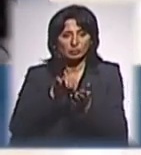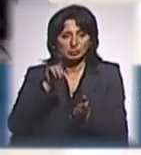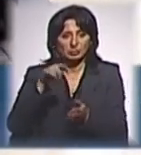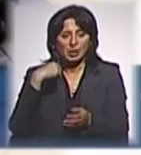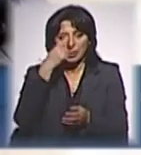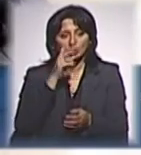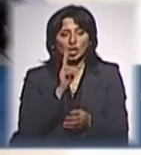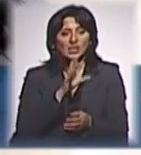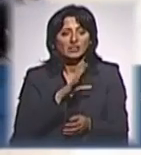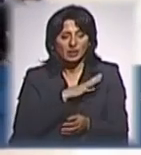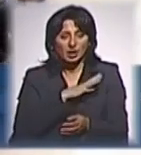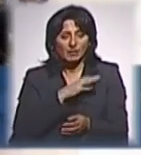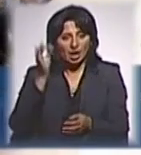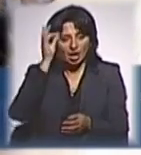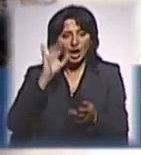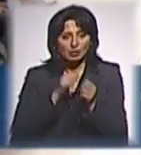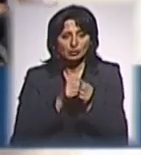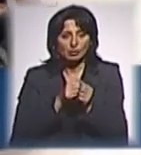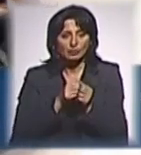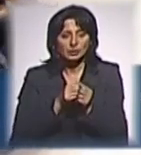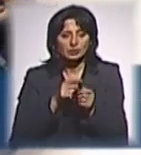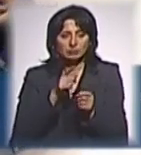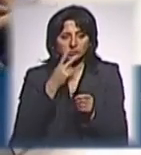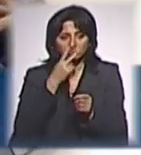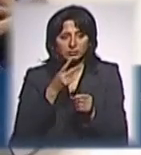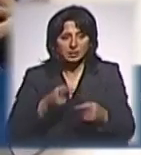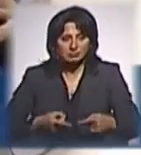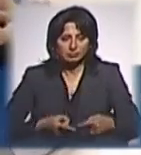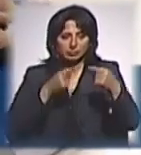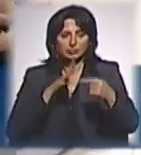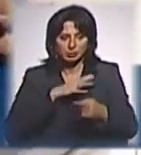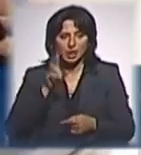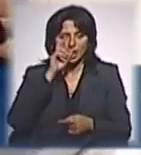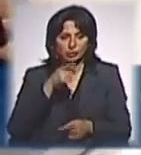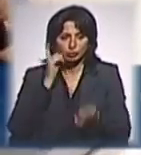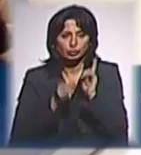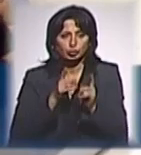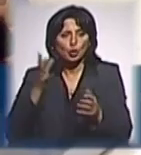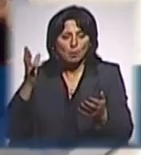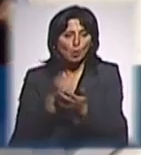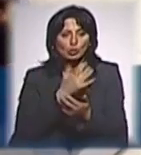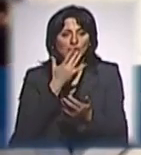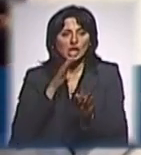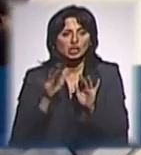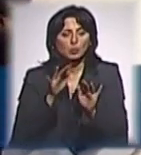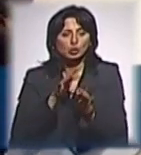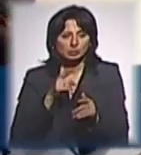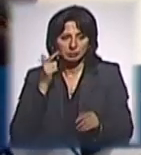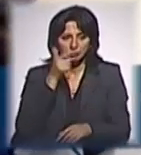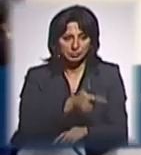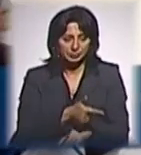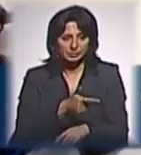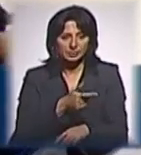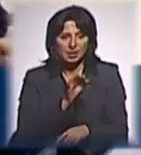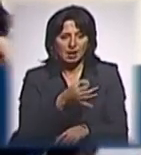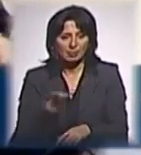როგორც მაჟორიტარი კანდიდატი, გახსოვს რომ მართლა სამკვიდრო სასიცოცხლო დაუპირისპირდით ხელისუფლებას, მოუგეთ ნაციონალურ მოძრაობას პრაქტიკულად